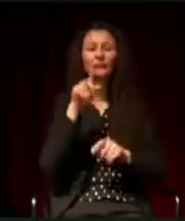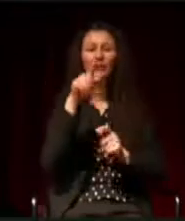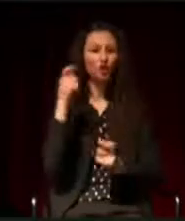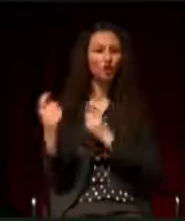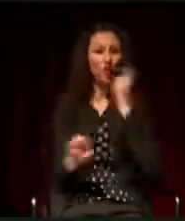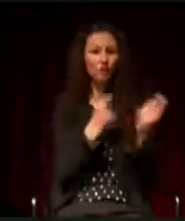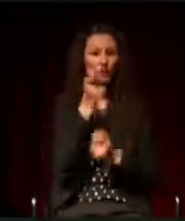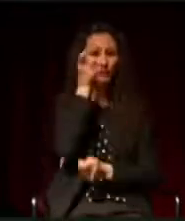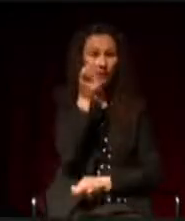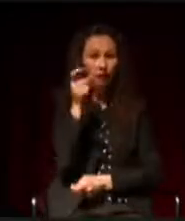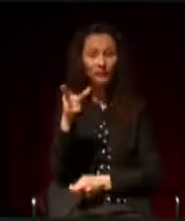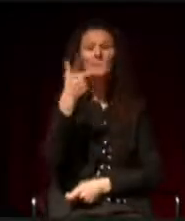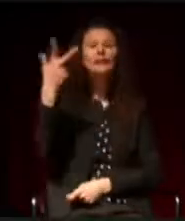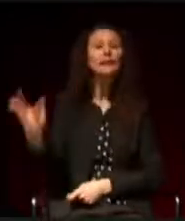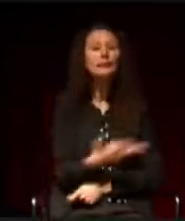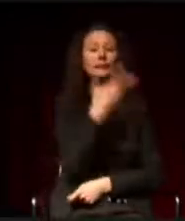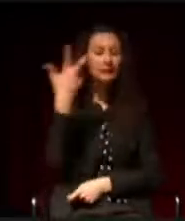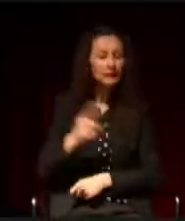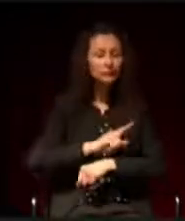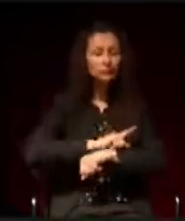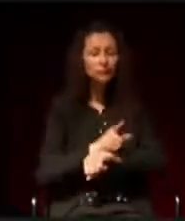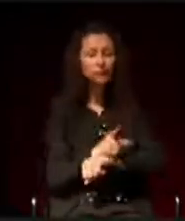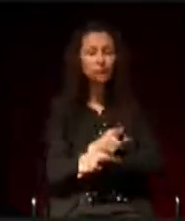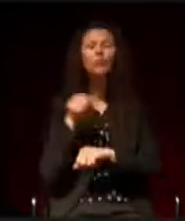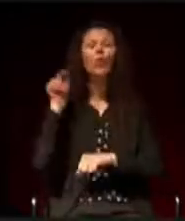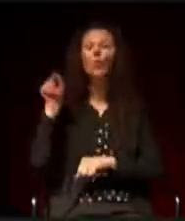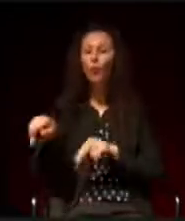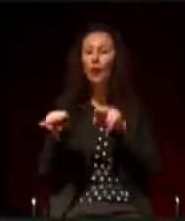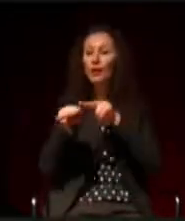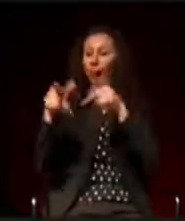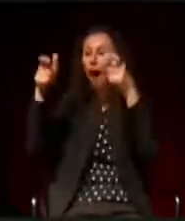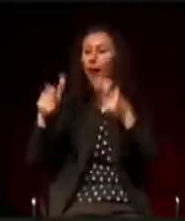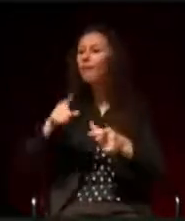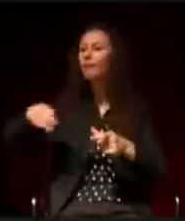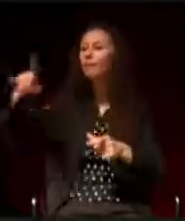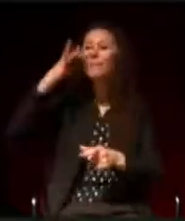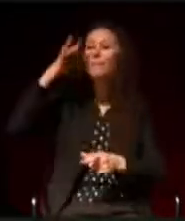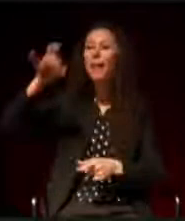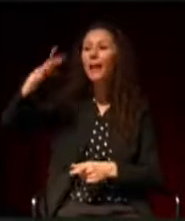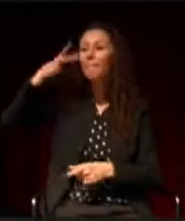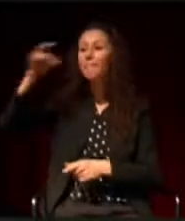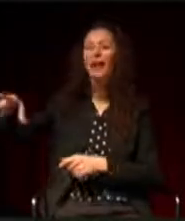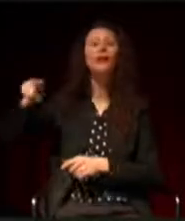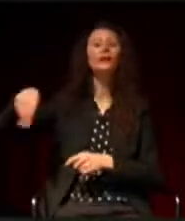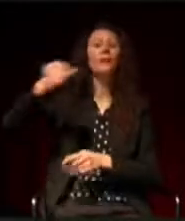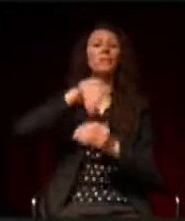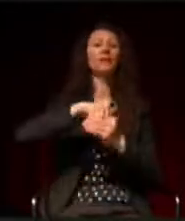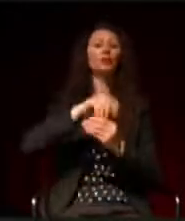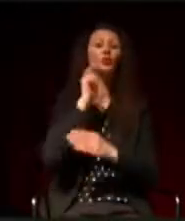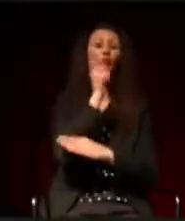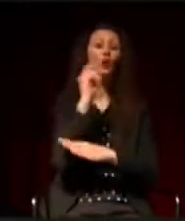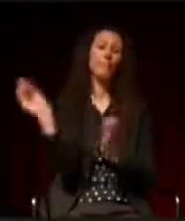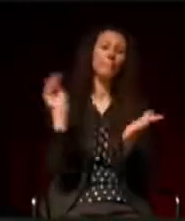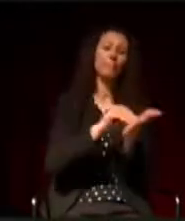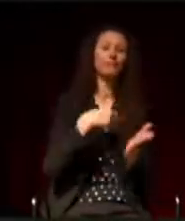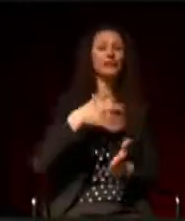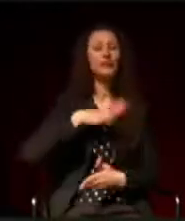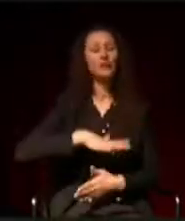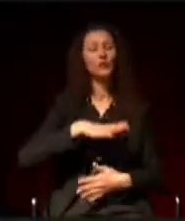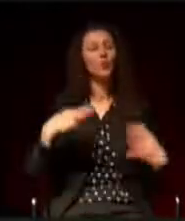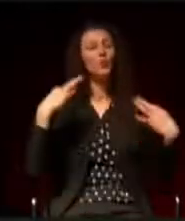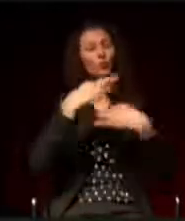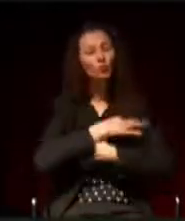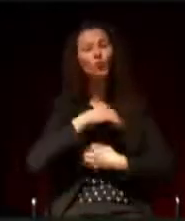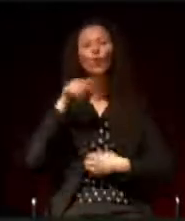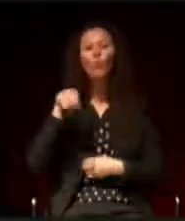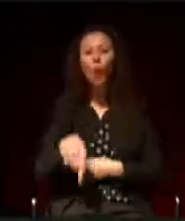çalışma yaparak hızlı bir biçimde bu K alanlarını belirlemelerini ve meclisin gündemine getirmelerini arzu ediyoruz.